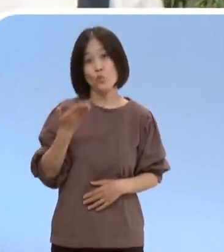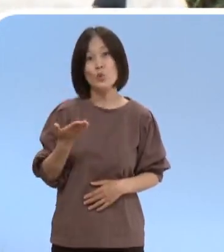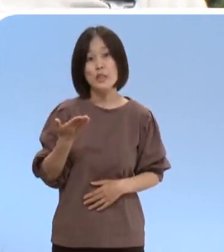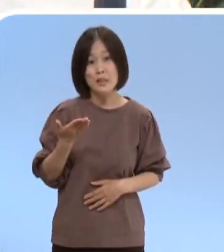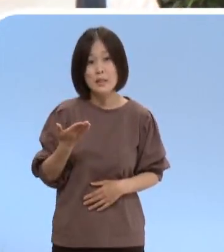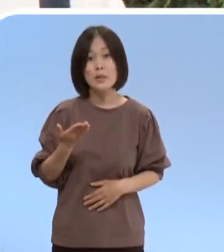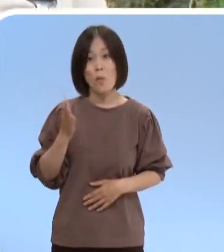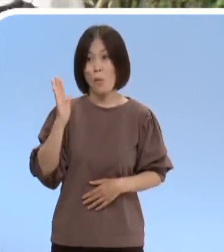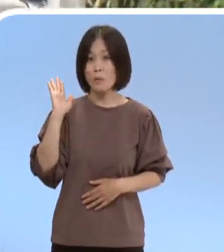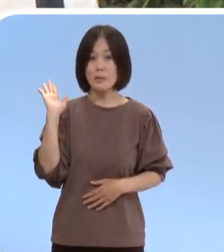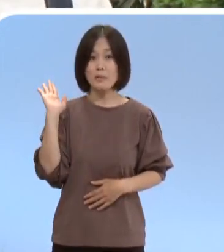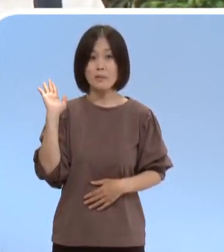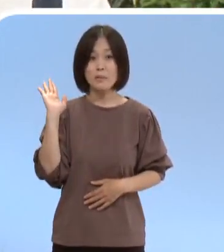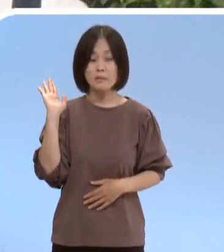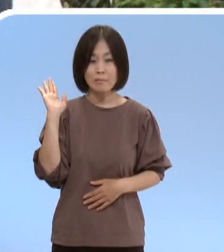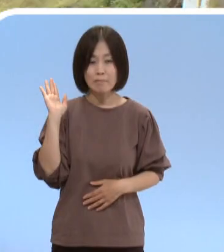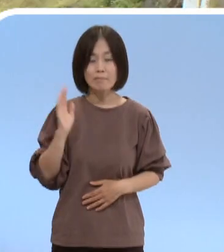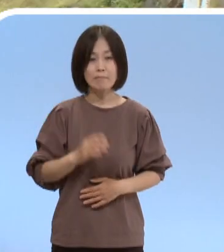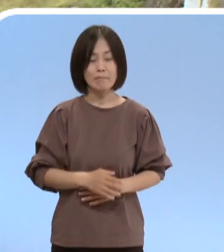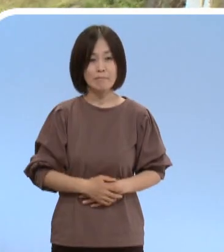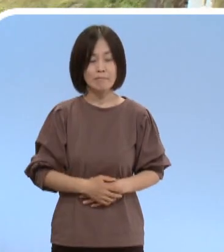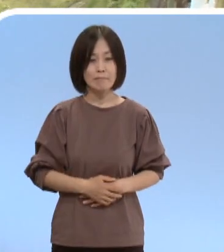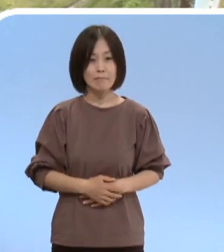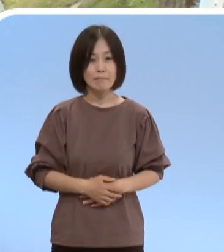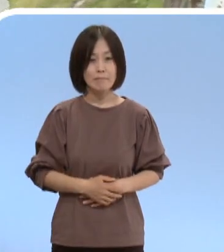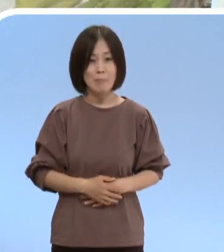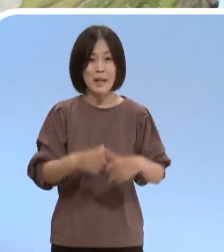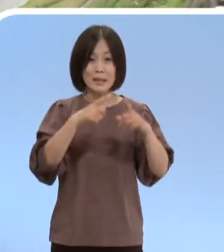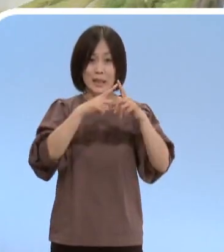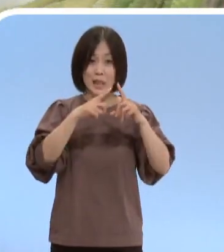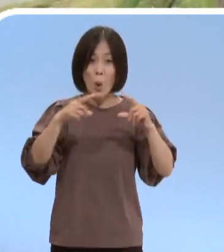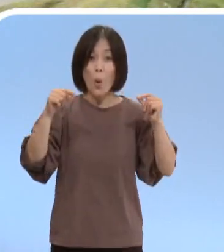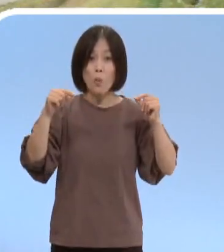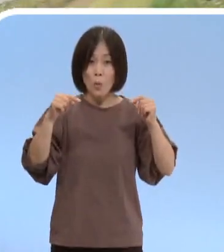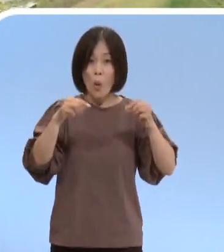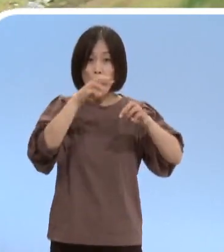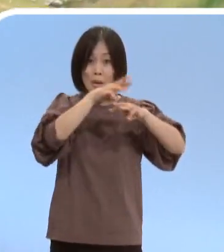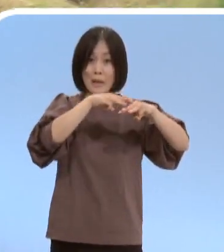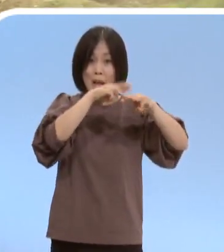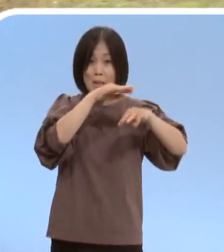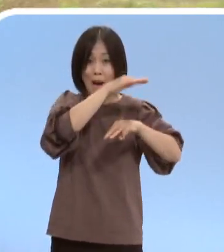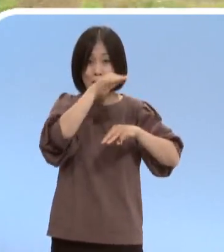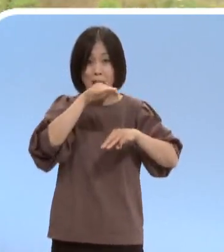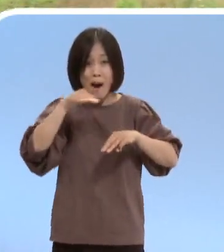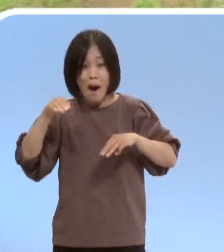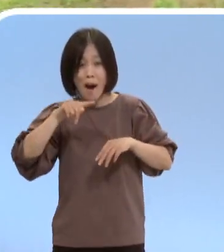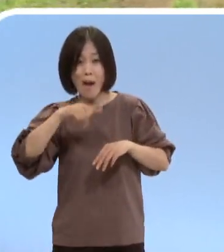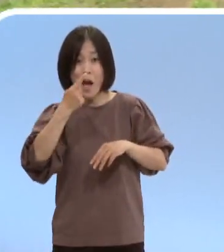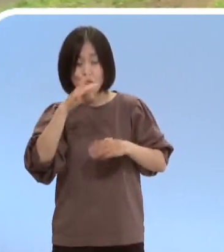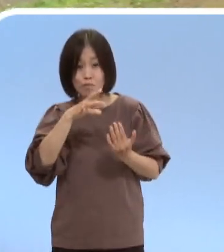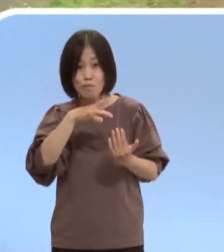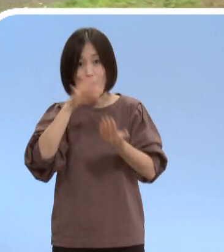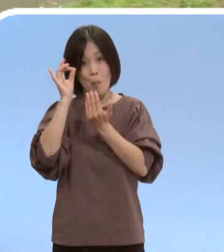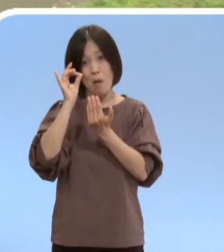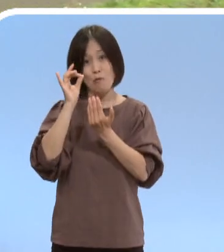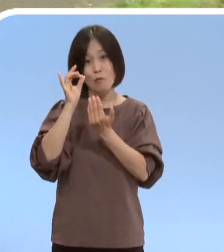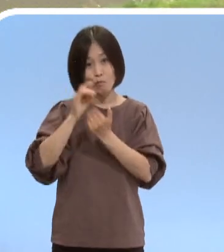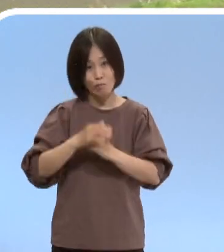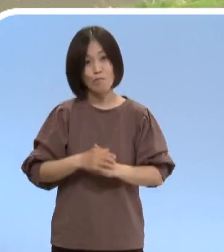最後に案内してもらったのが上山の棚田。日本の棚田100選に選ばれているんです